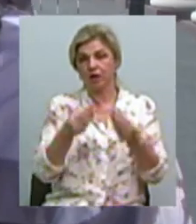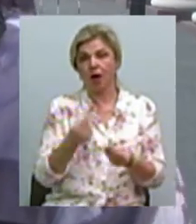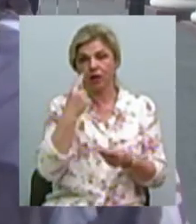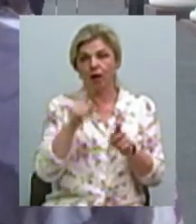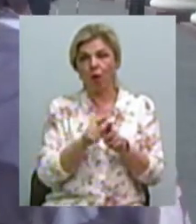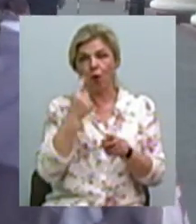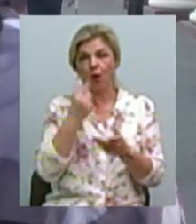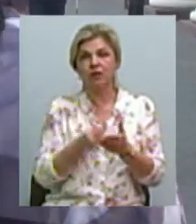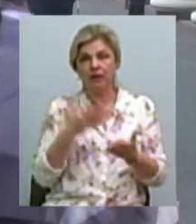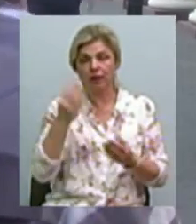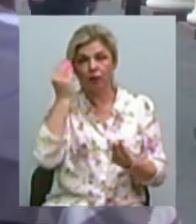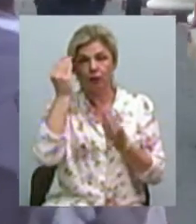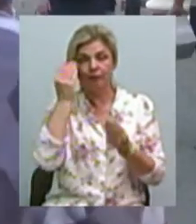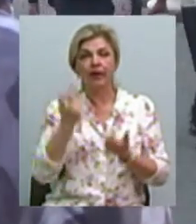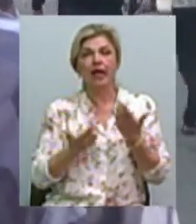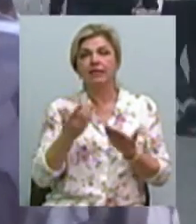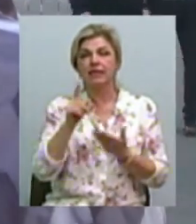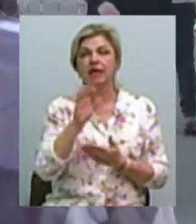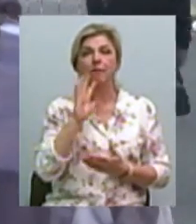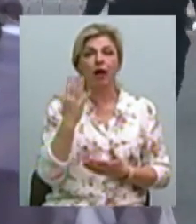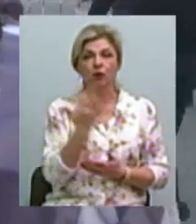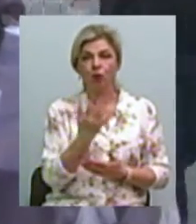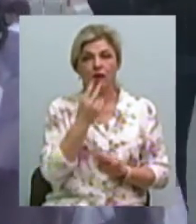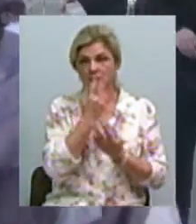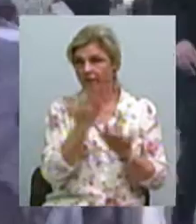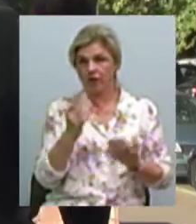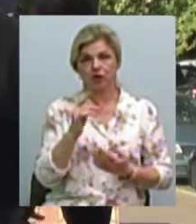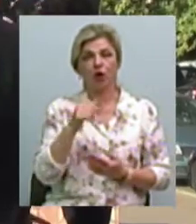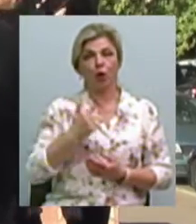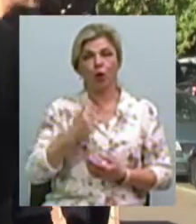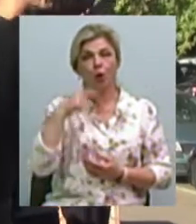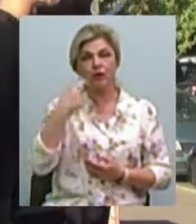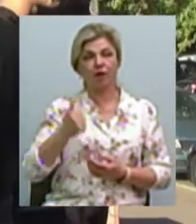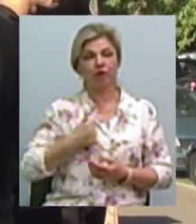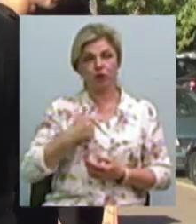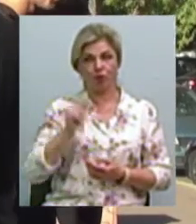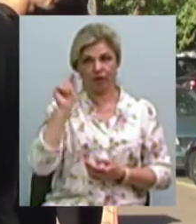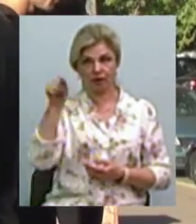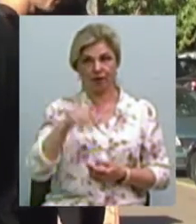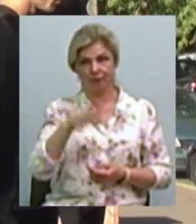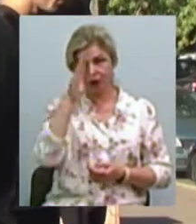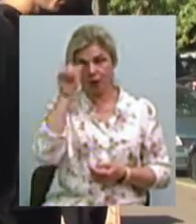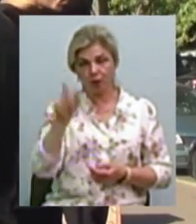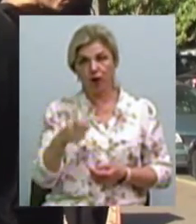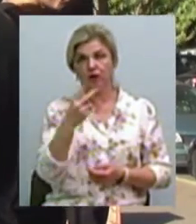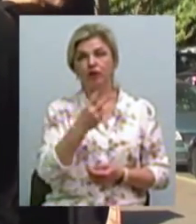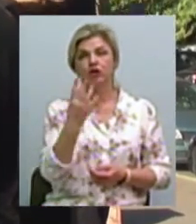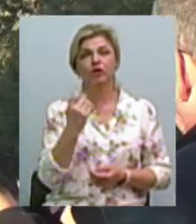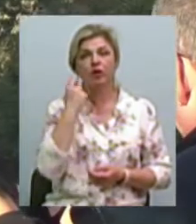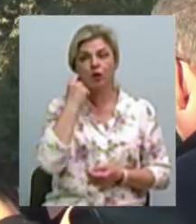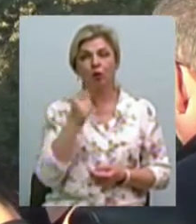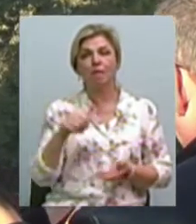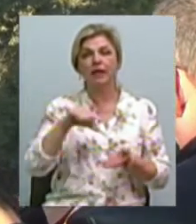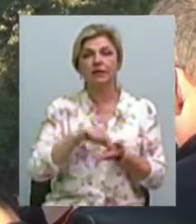таку, яка вона є з дійсності, якщо вона за 5 років не побачила російських військових там? Дмитру Салімону, 24 роки, представник політичної